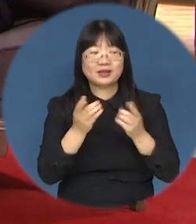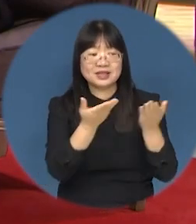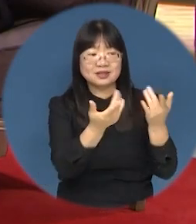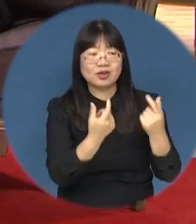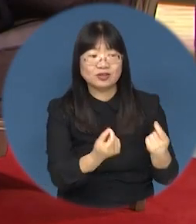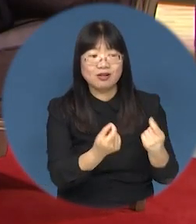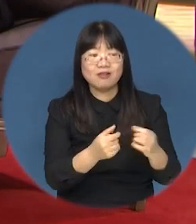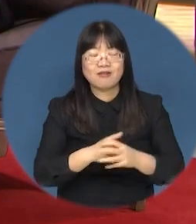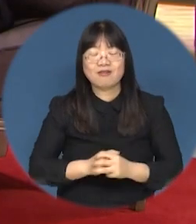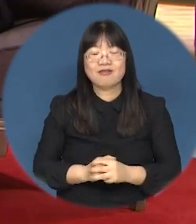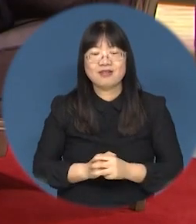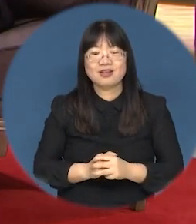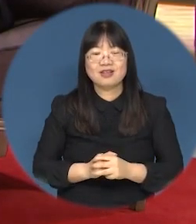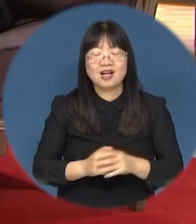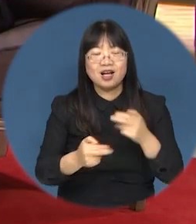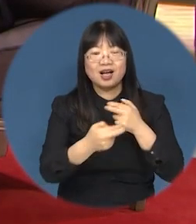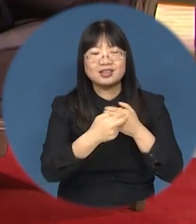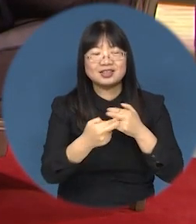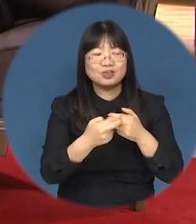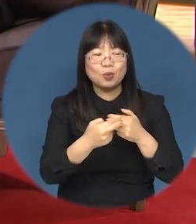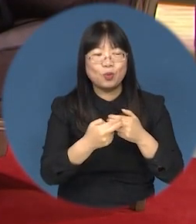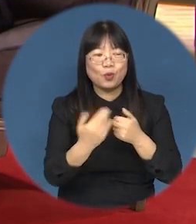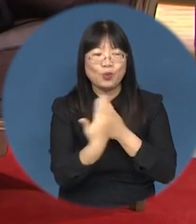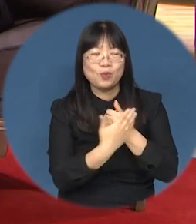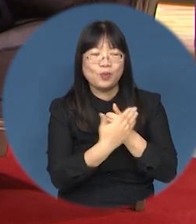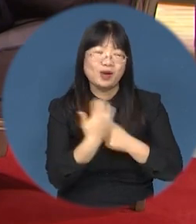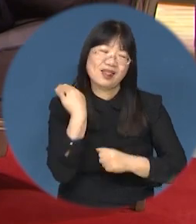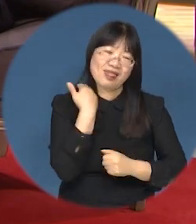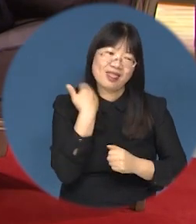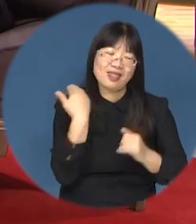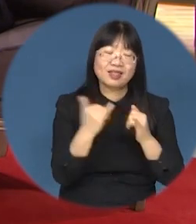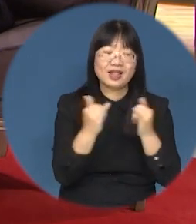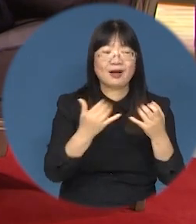이제. 그 의료 사각지대에 계신 분들이 많아요.